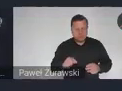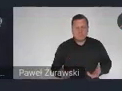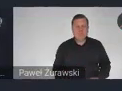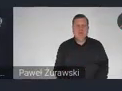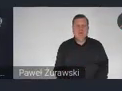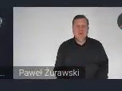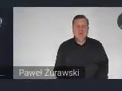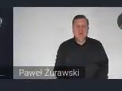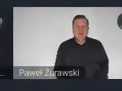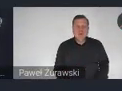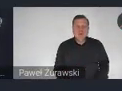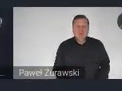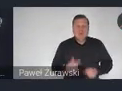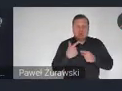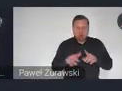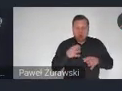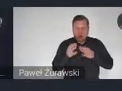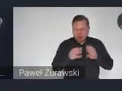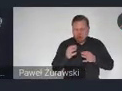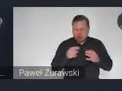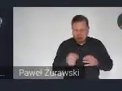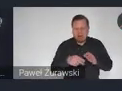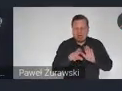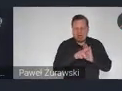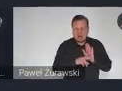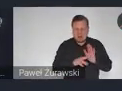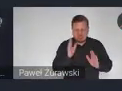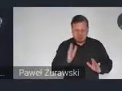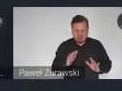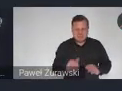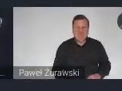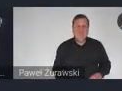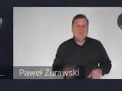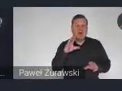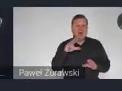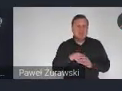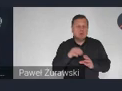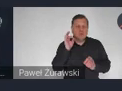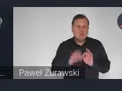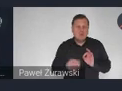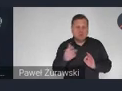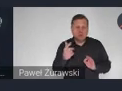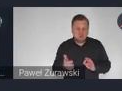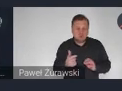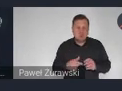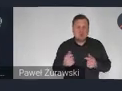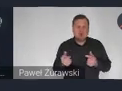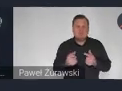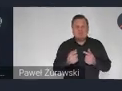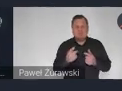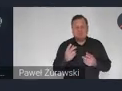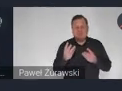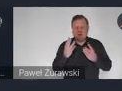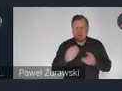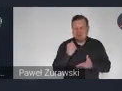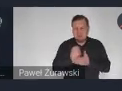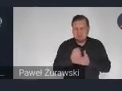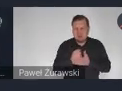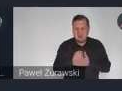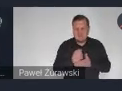omówimy pokrótce właśnie ten regulamin zwracając szczególną uwagę na te kwestie o które nas